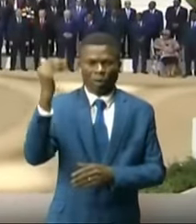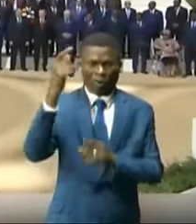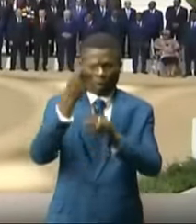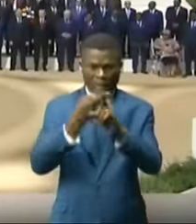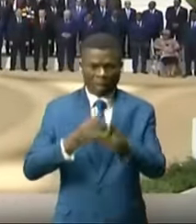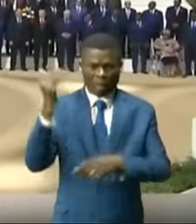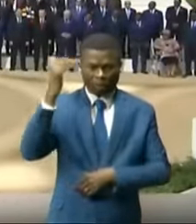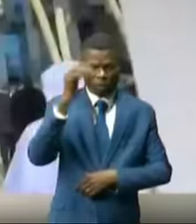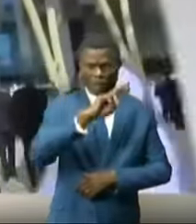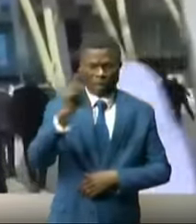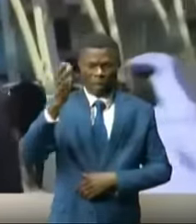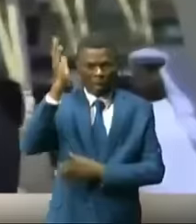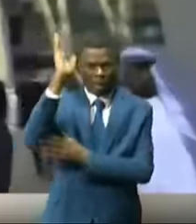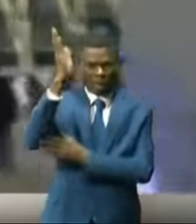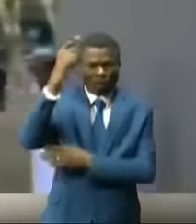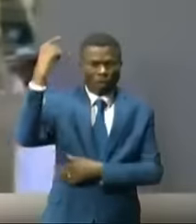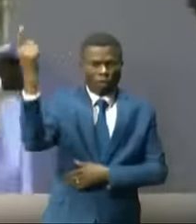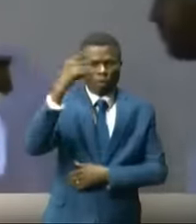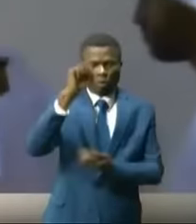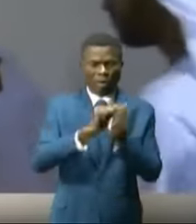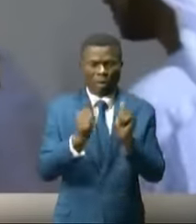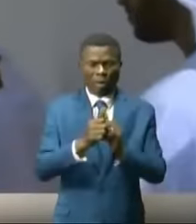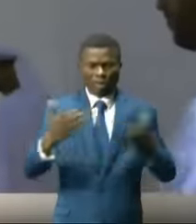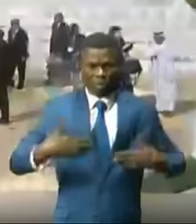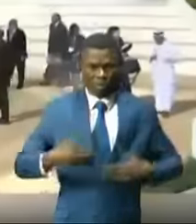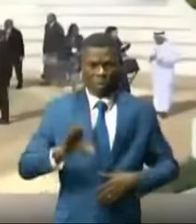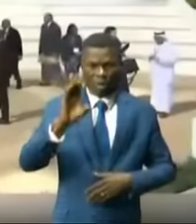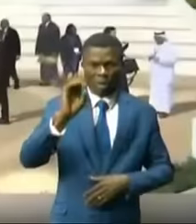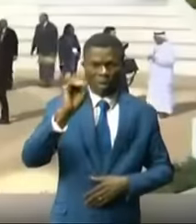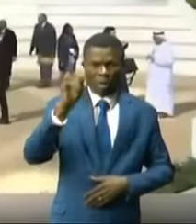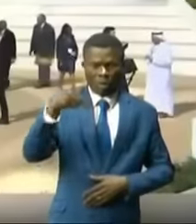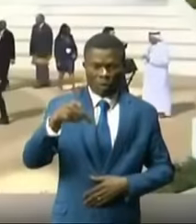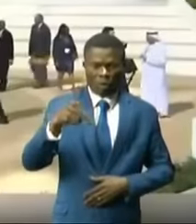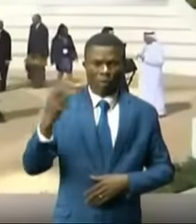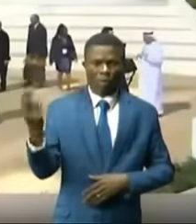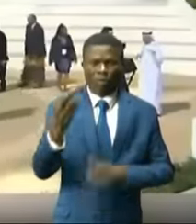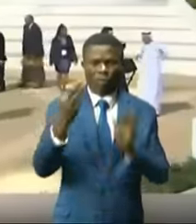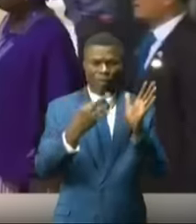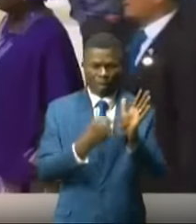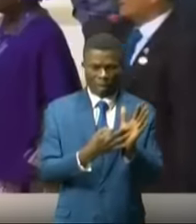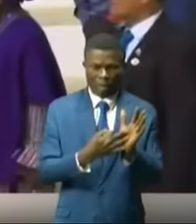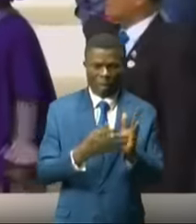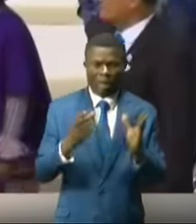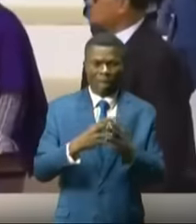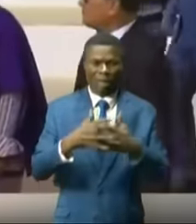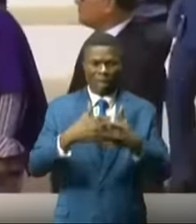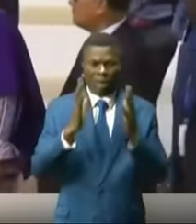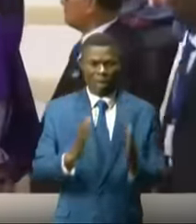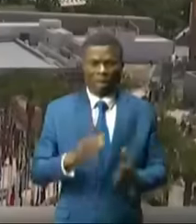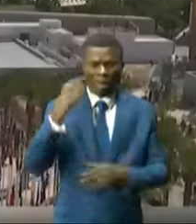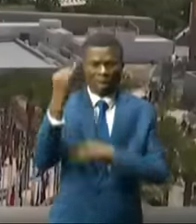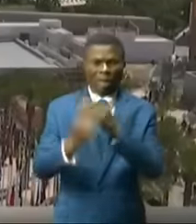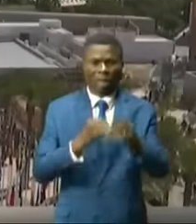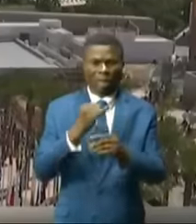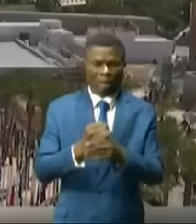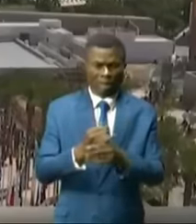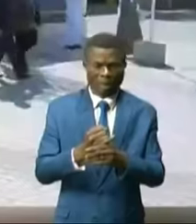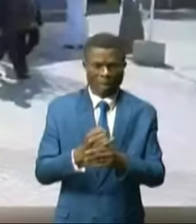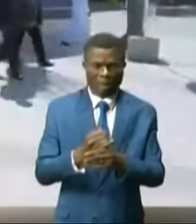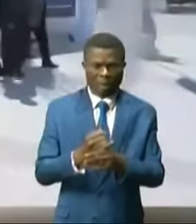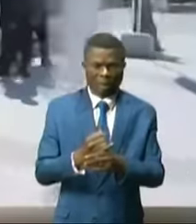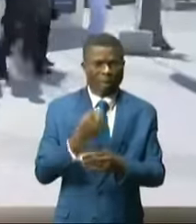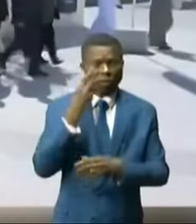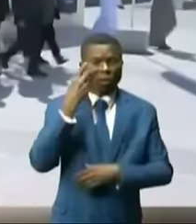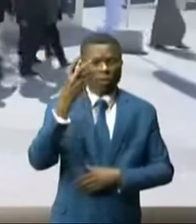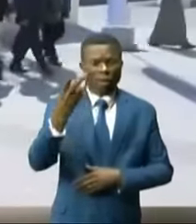du sommet mondial de dirigeants climatiques COP28. Le gouvernement de la RDC avec de partenaires internationaux annonce sa